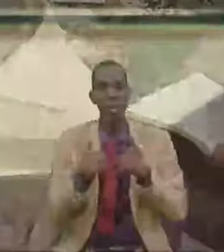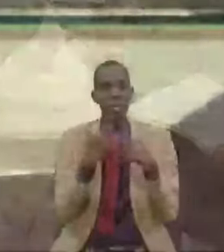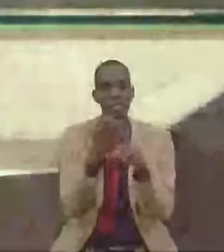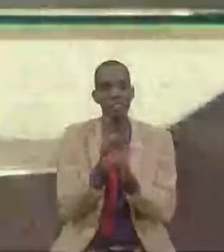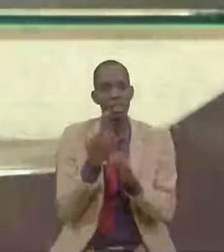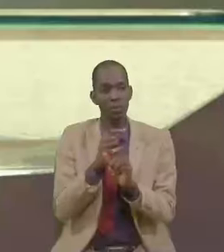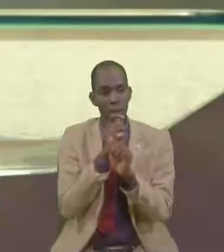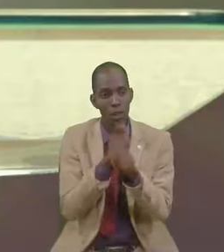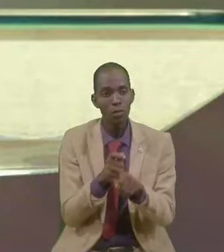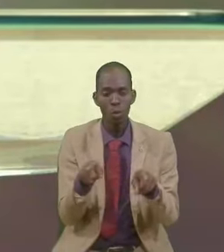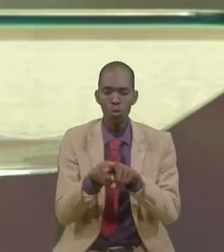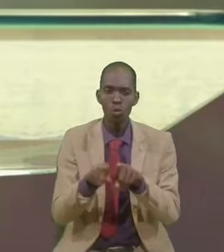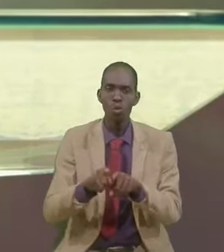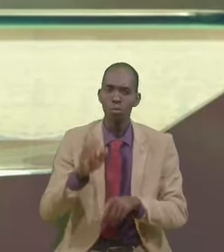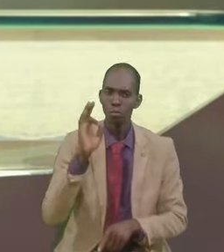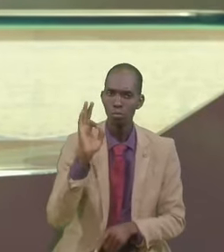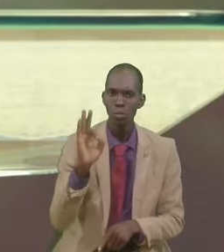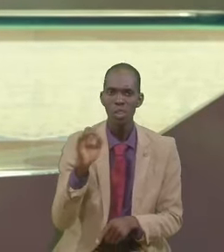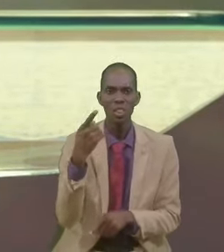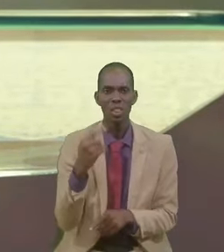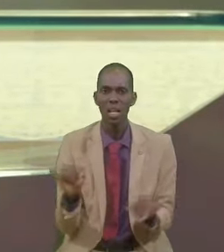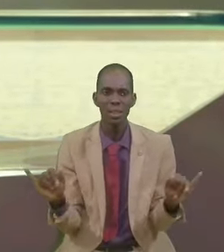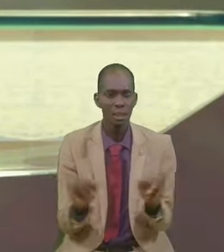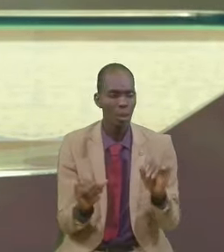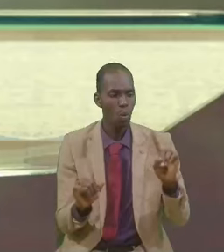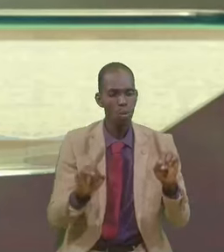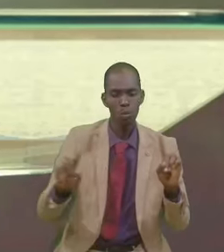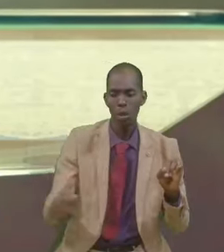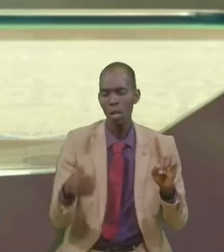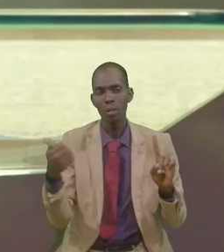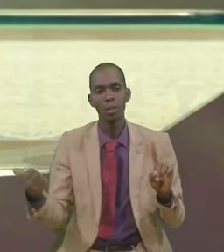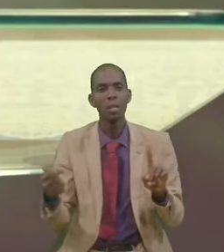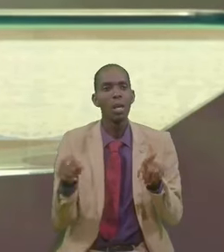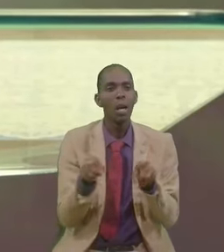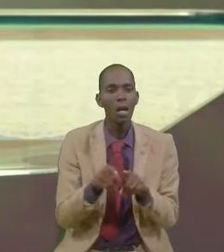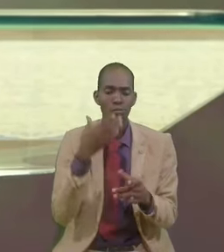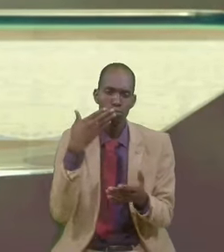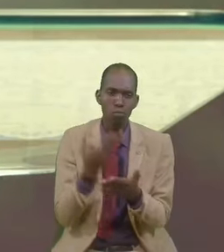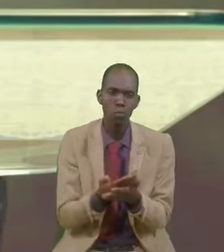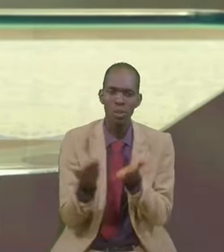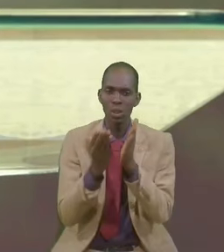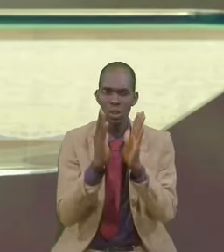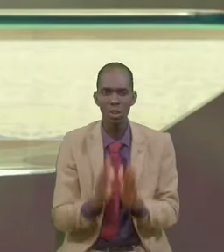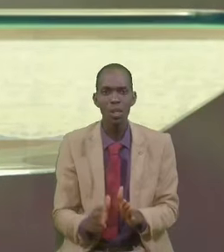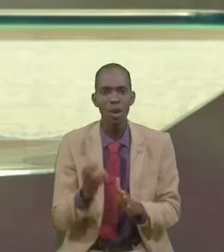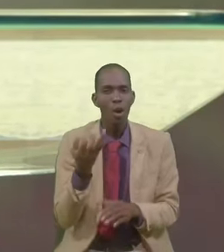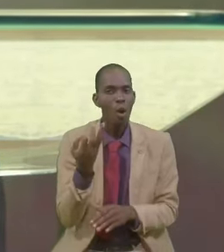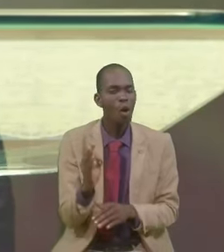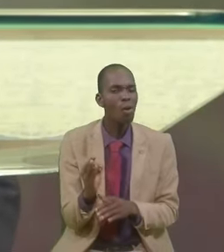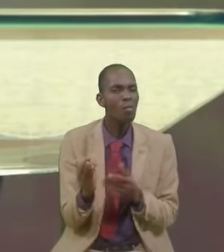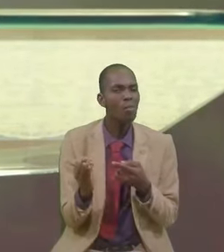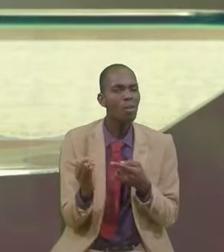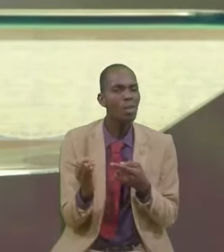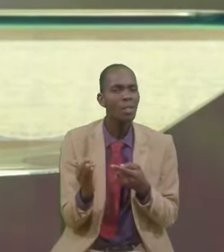Dieu que chacun de vous mette au service des autres le don. Voyez ce qu'on cherche,